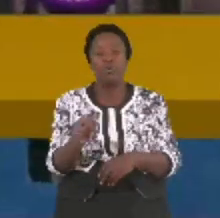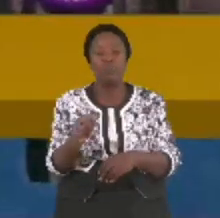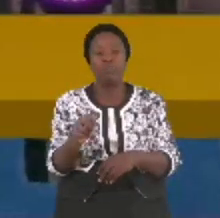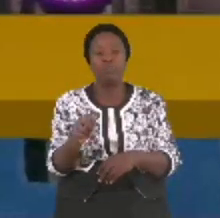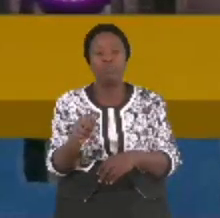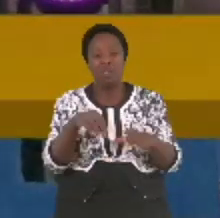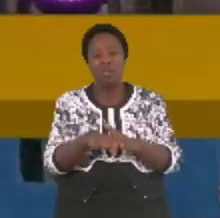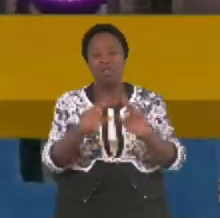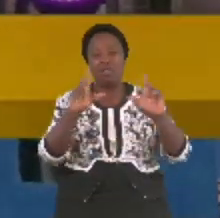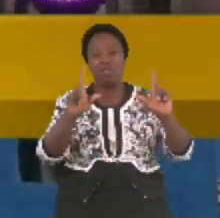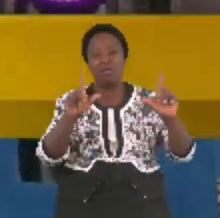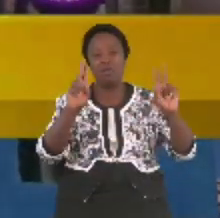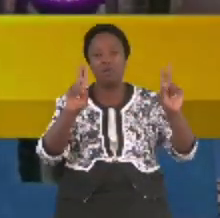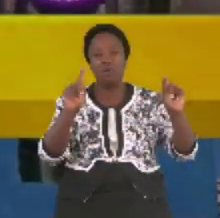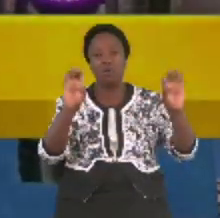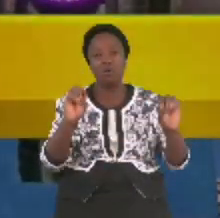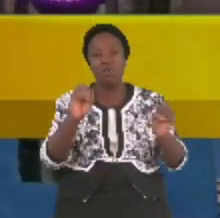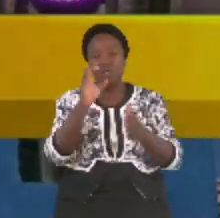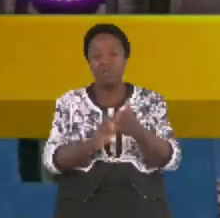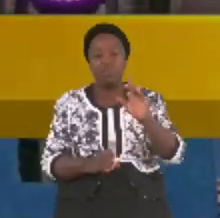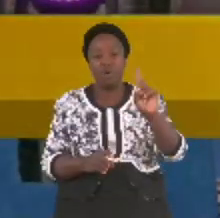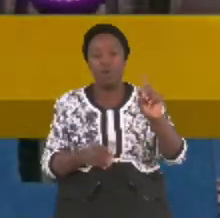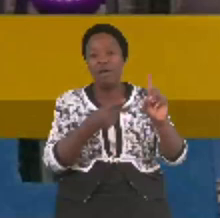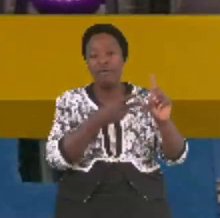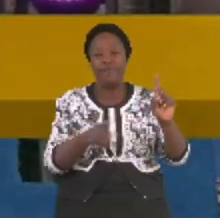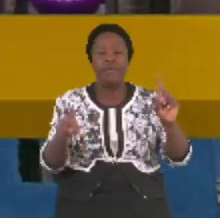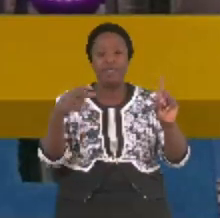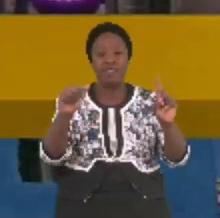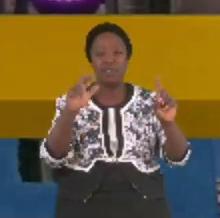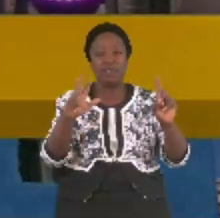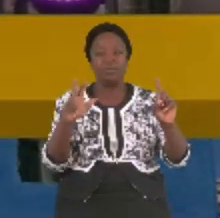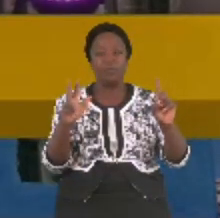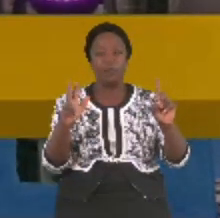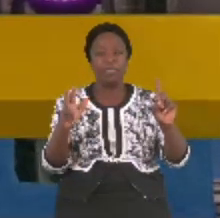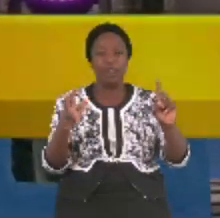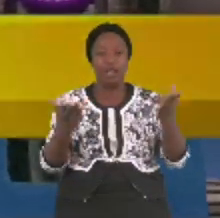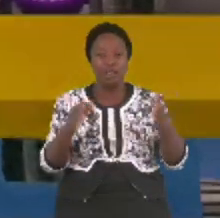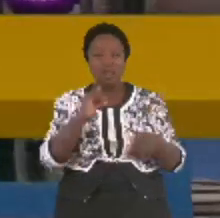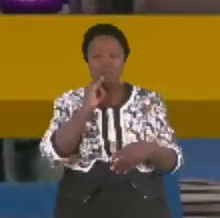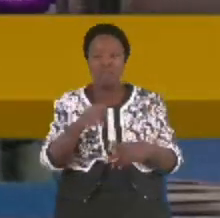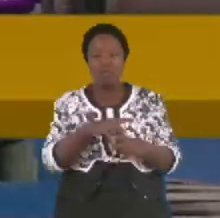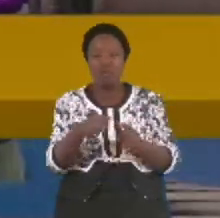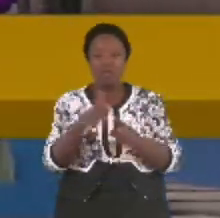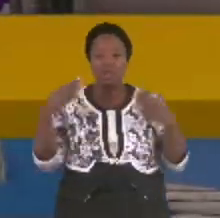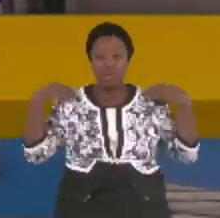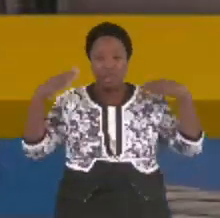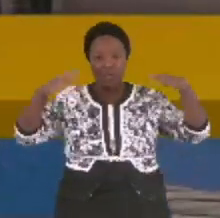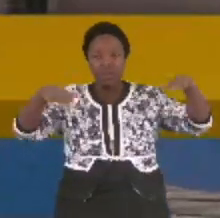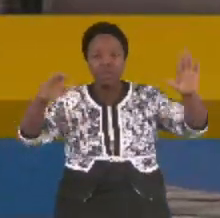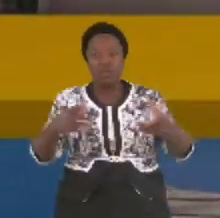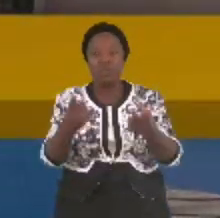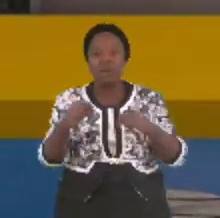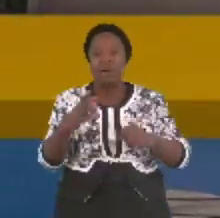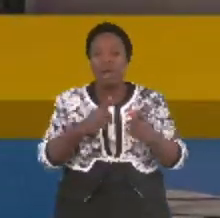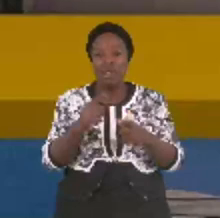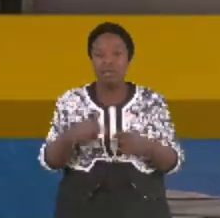au chapitre 1. Luc chapitre 1, lisons à part du verset 13. C'est là où l'ange est venu.